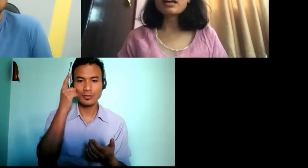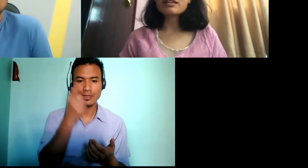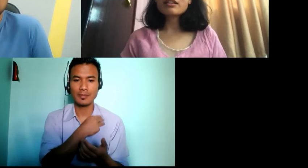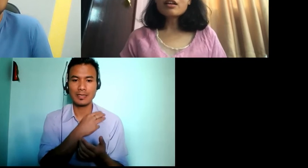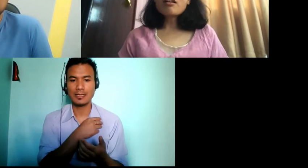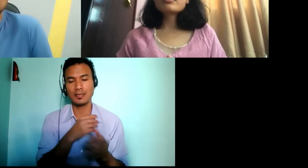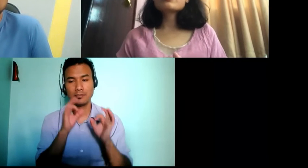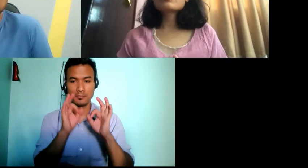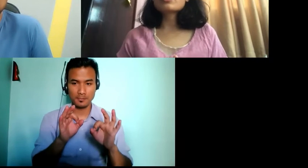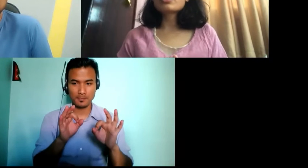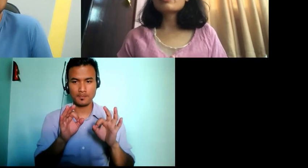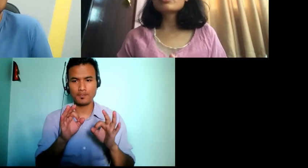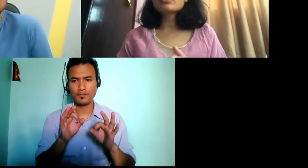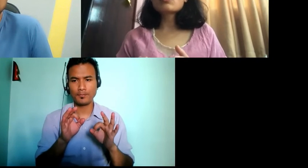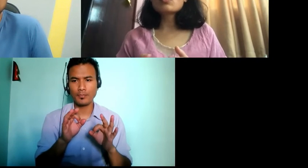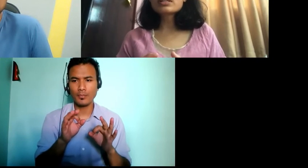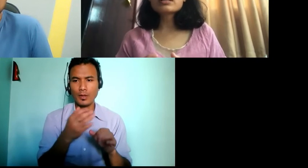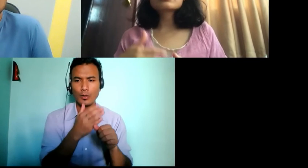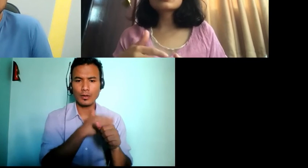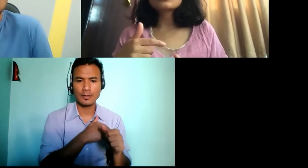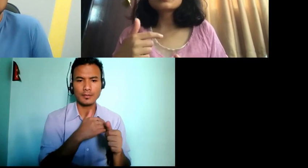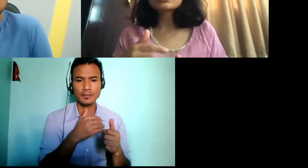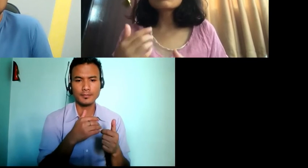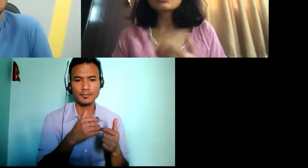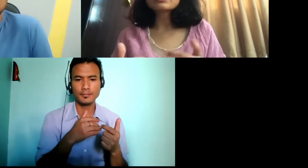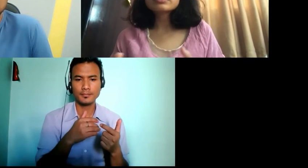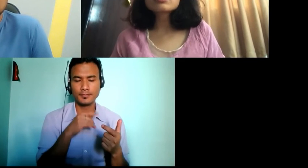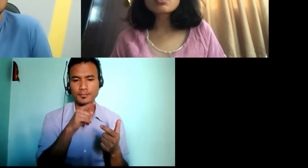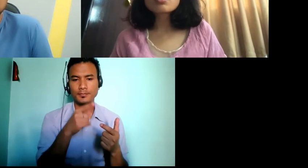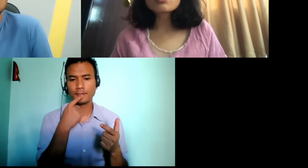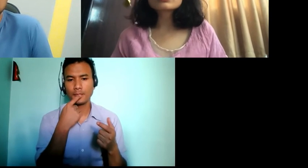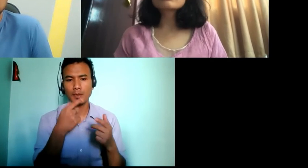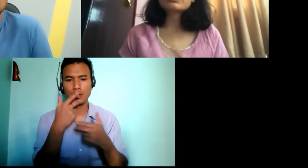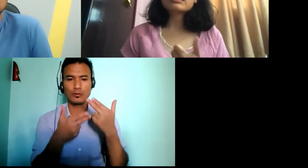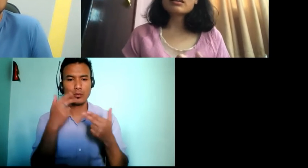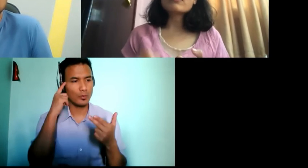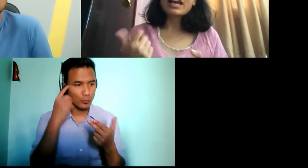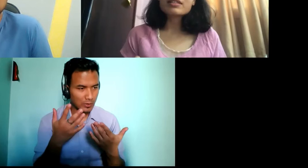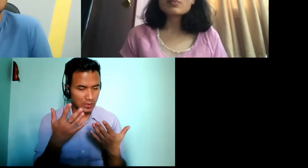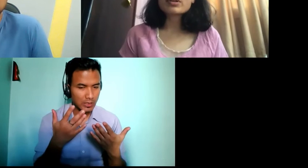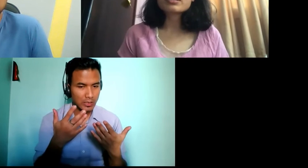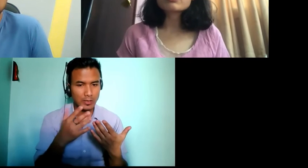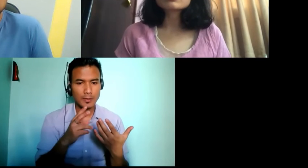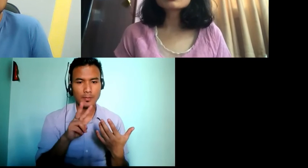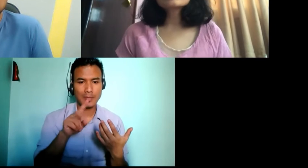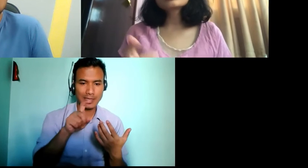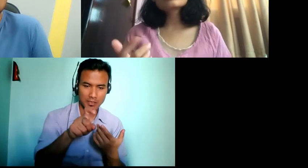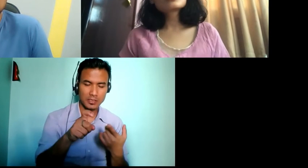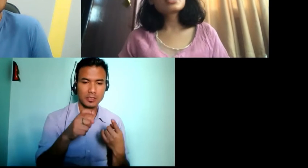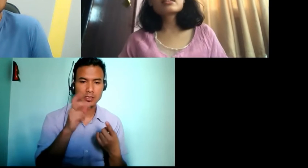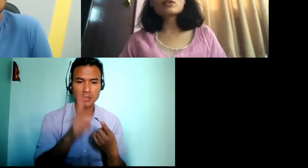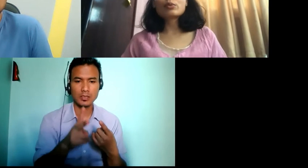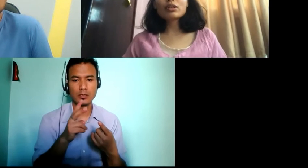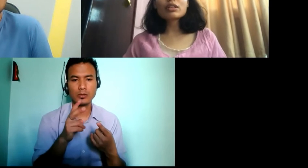एउटा कुरा होइन, अनि जुन तपाईँले अघि ओल्ड एजले त्यो हुन्छ नि उहाँहरूलाई त्यति चलाउन आउँदैन, कहिले अब भाइरसै भइदिइरहेको हुन्छ, त्यो कि